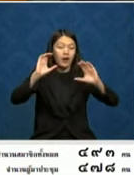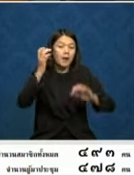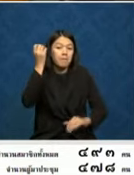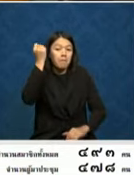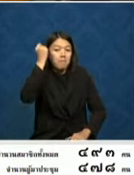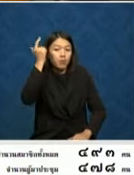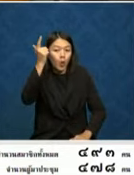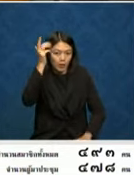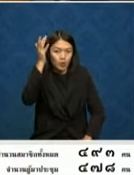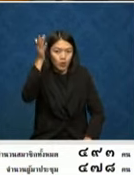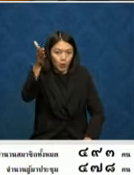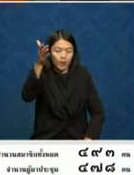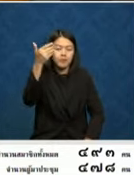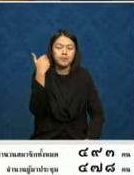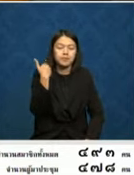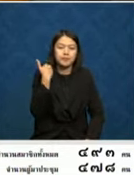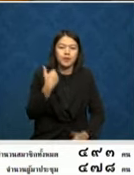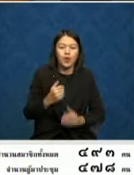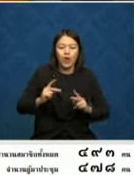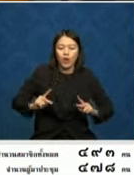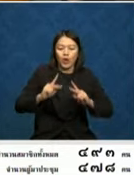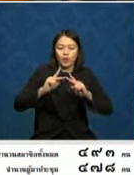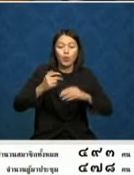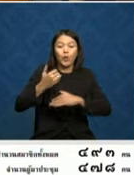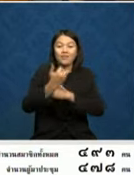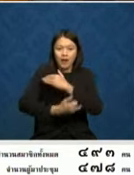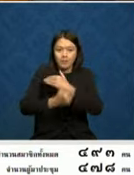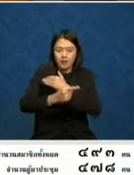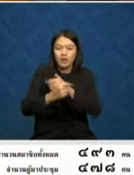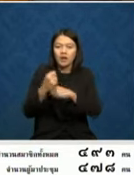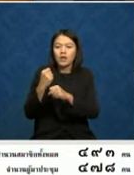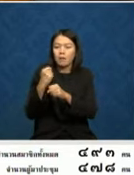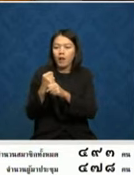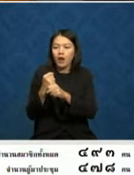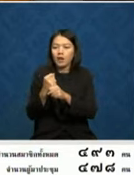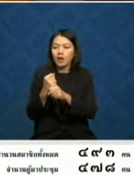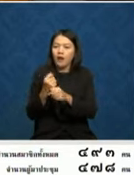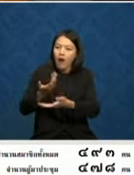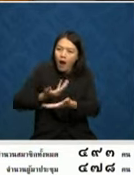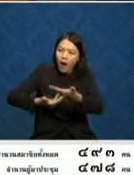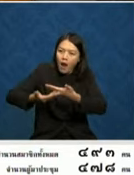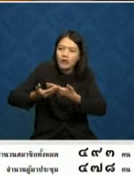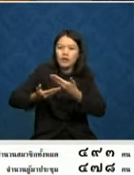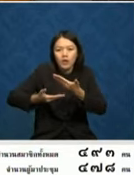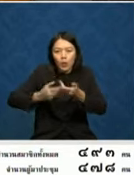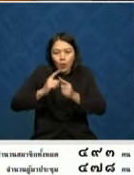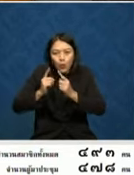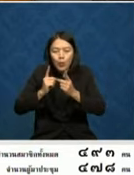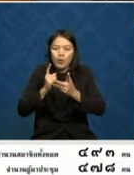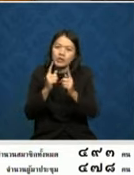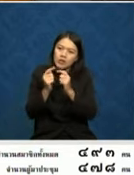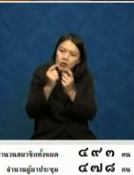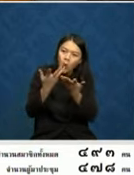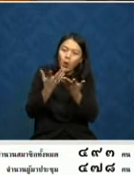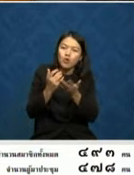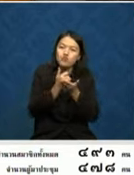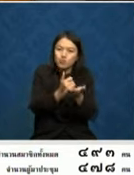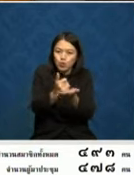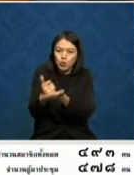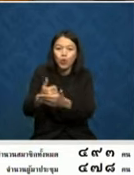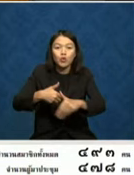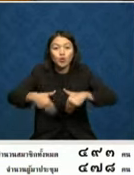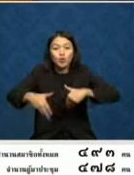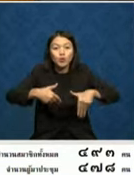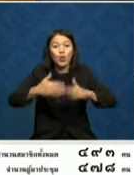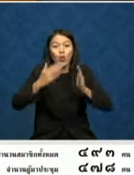ารต่อไปด้วยเราได้ใช้กระทรวงการต่างประเทศเนี่ยในภารกิจเรื่องของการค้านะครับในการติดต่อในการช่วยเหลือพี่น้อง